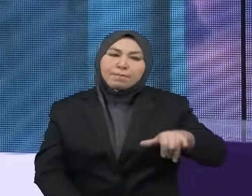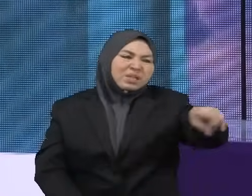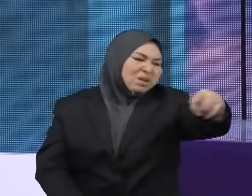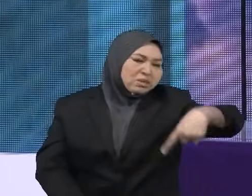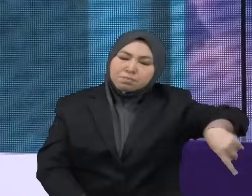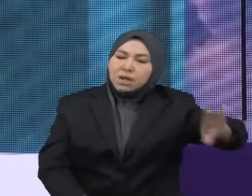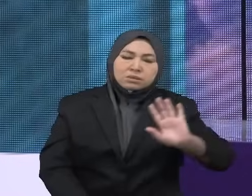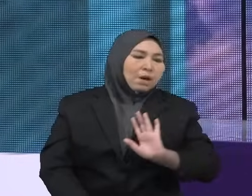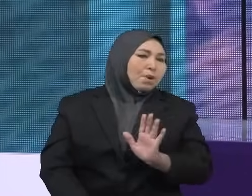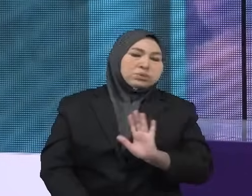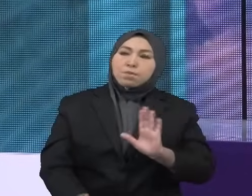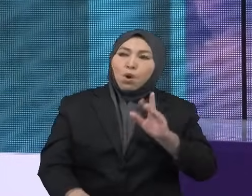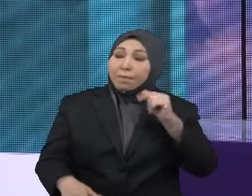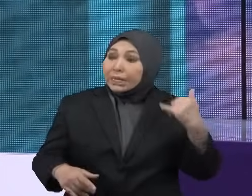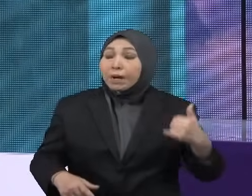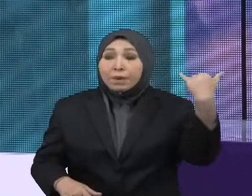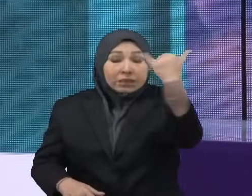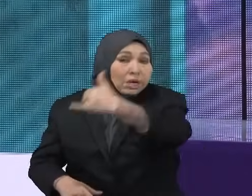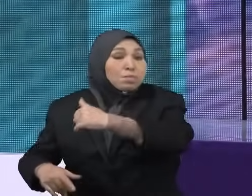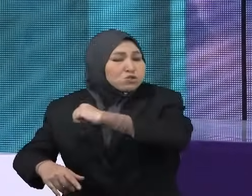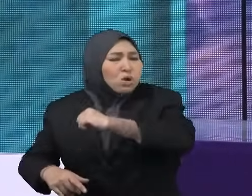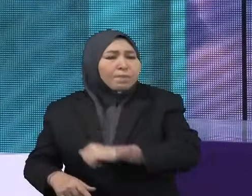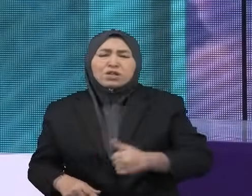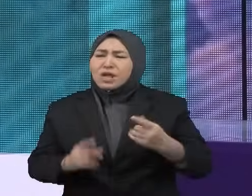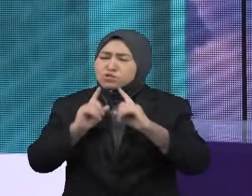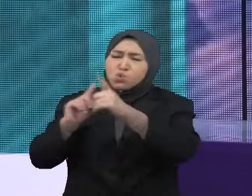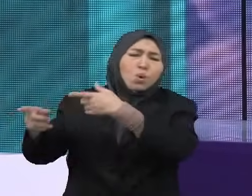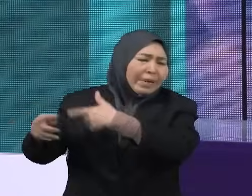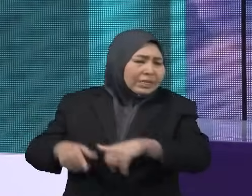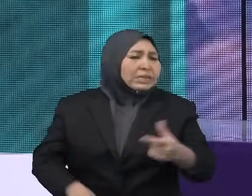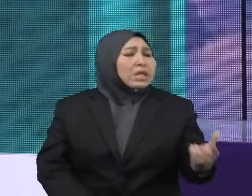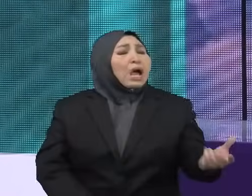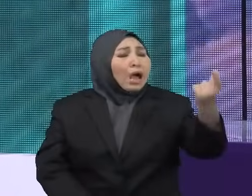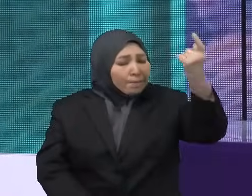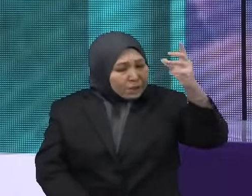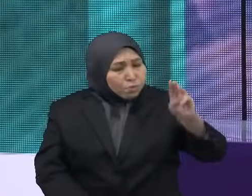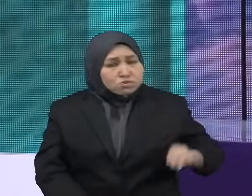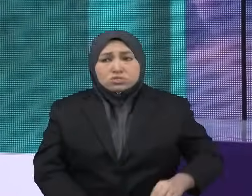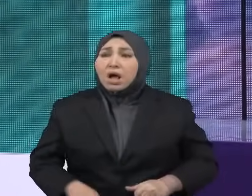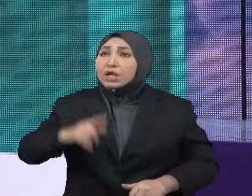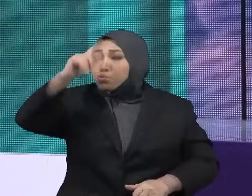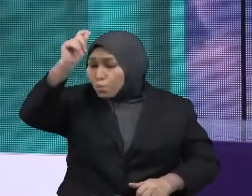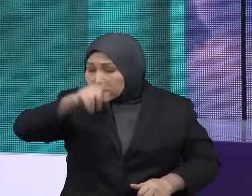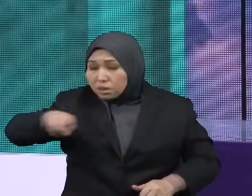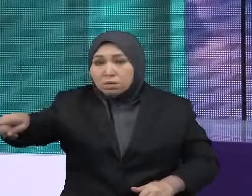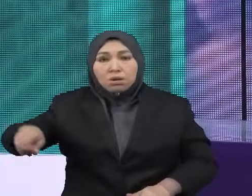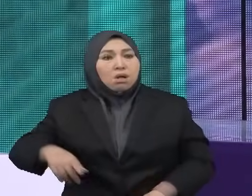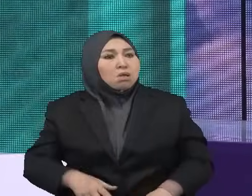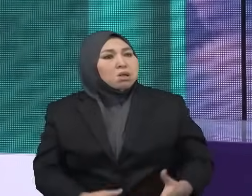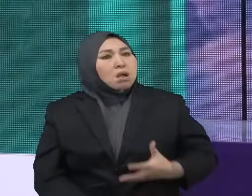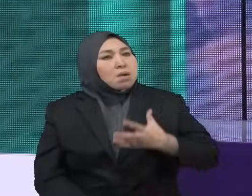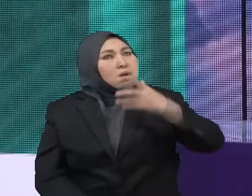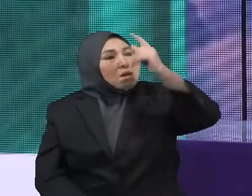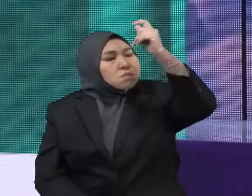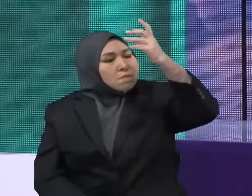tak nak duduk, tak nak pergi berjuang, dia suruh Nabi Musa dan Allah sahaja, Tuhan sahaja pergi, dan Allah menemplak sehingga